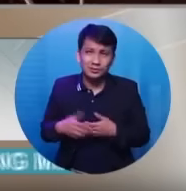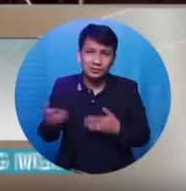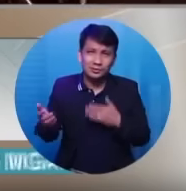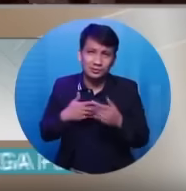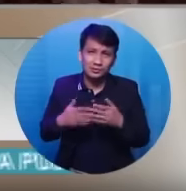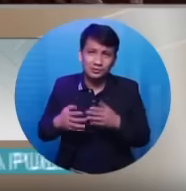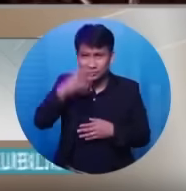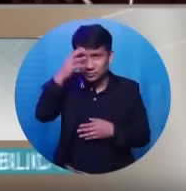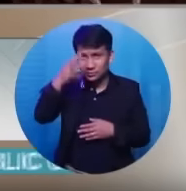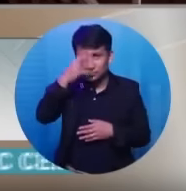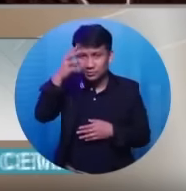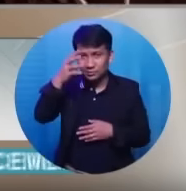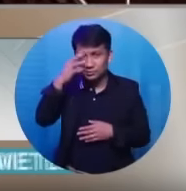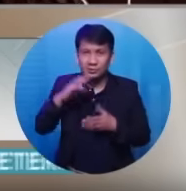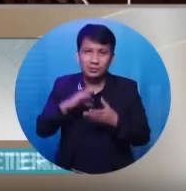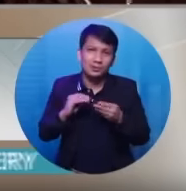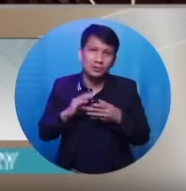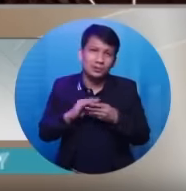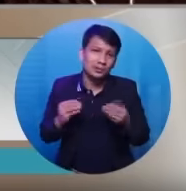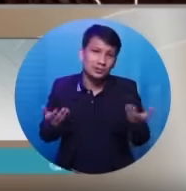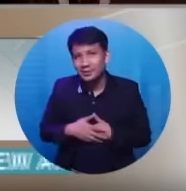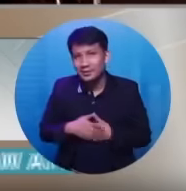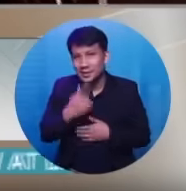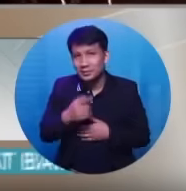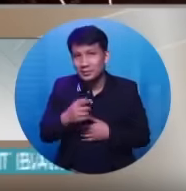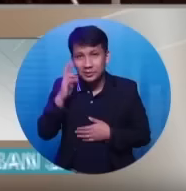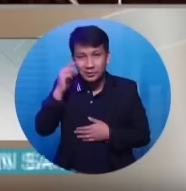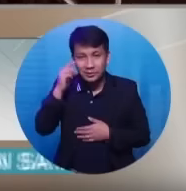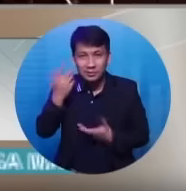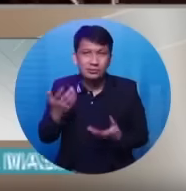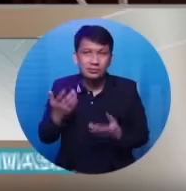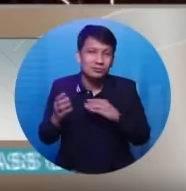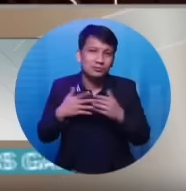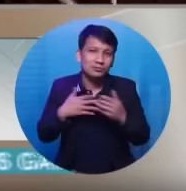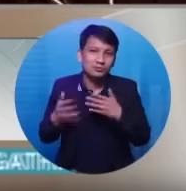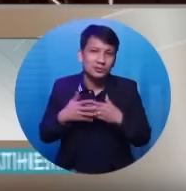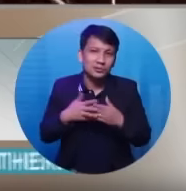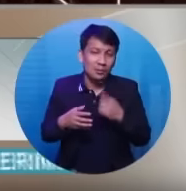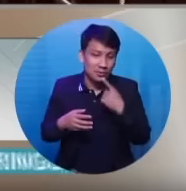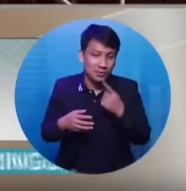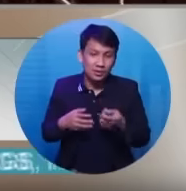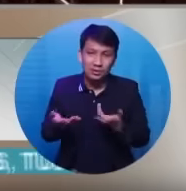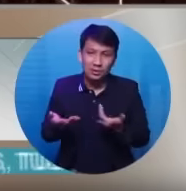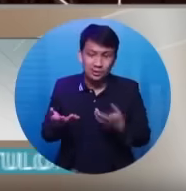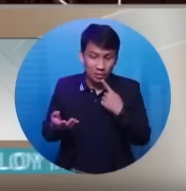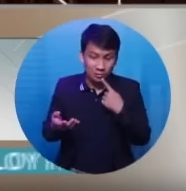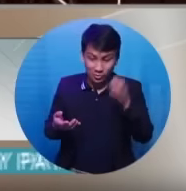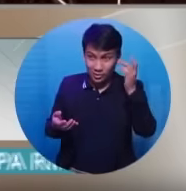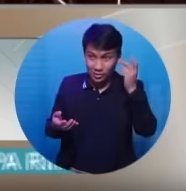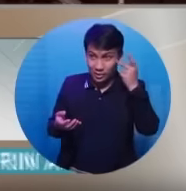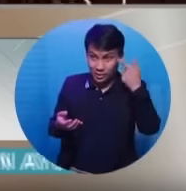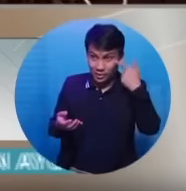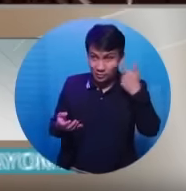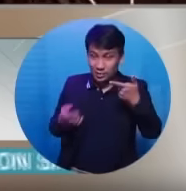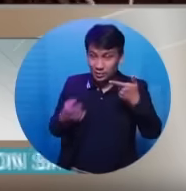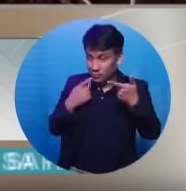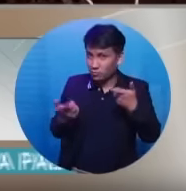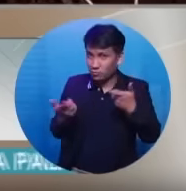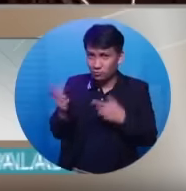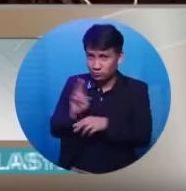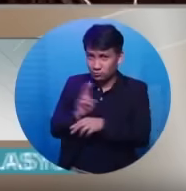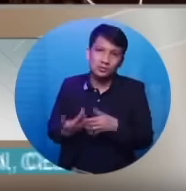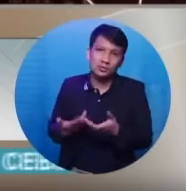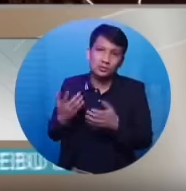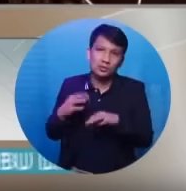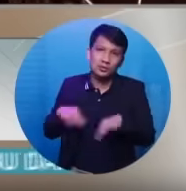gumagawa-gawa ng istorya? Yun nga sir, ganito po eh. Huwag naman po sana natin hisgahan agad ang, di ba, ang sitwasyon na to o